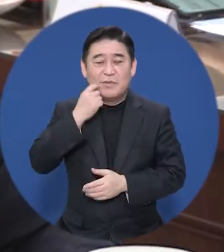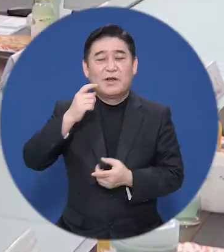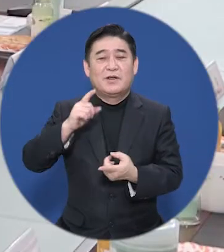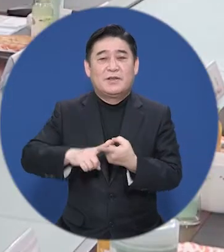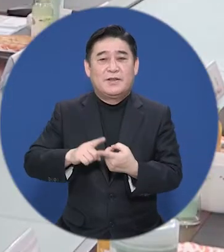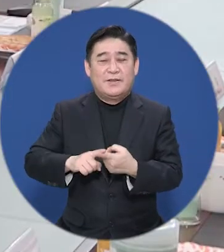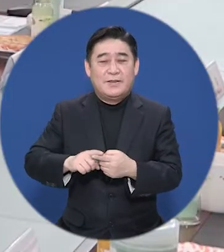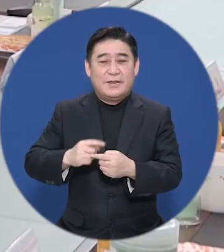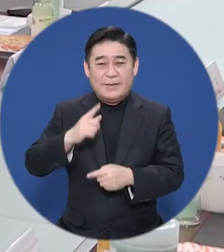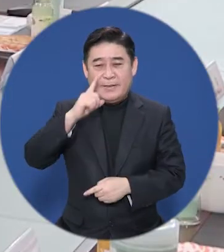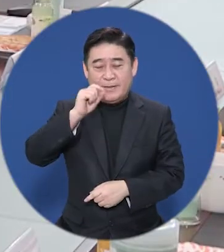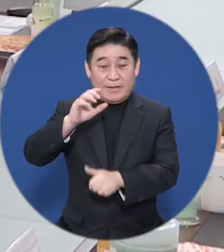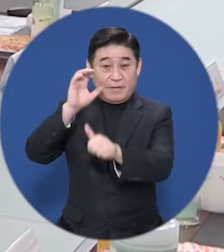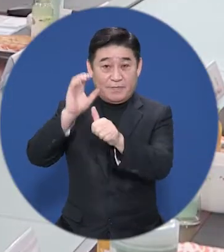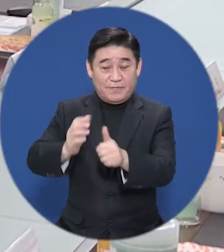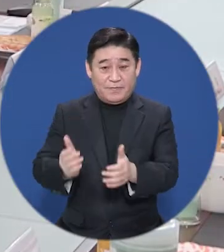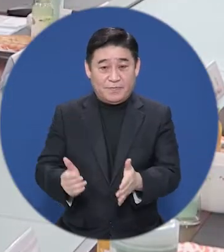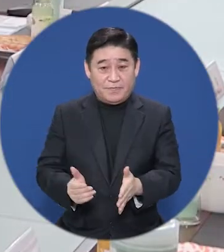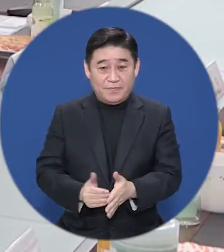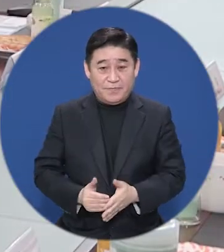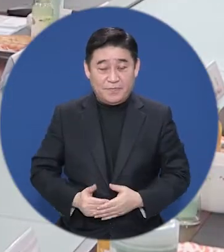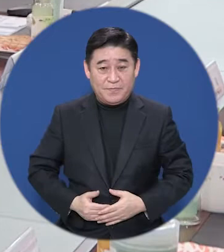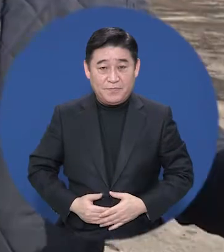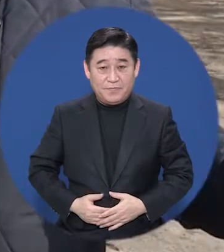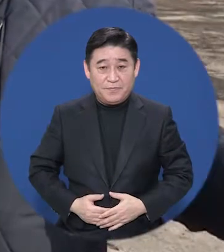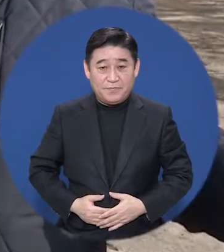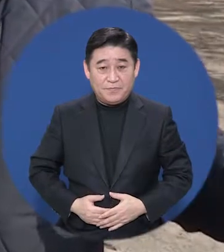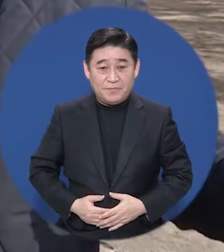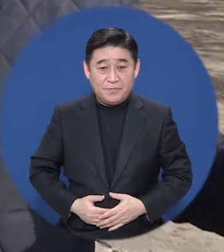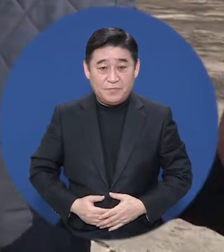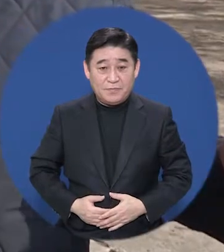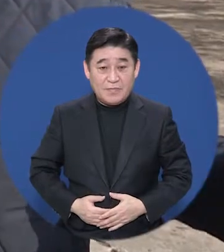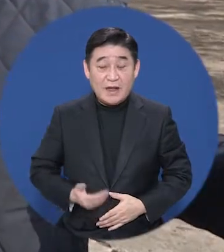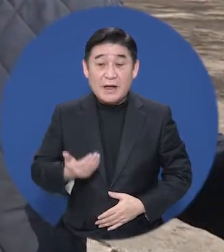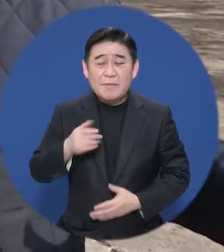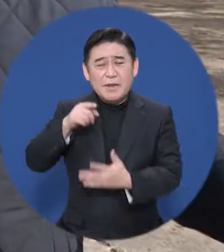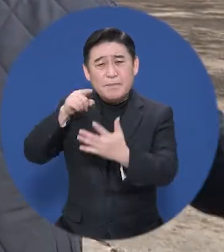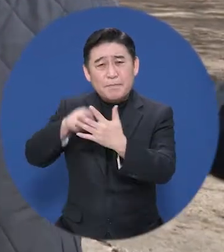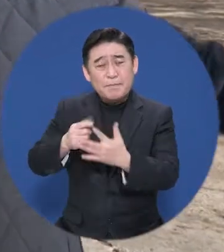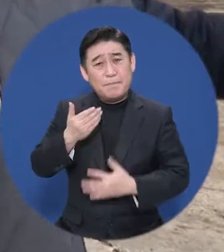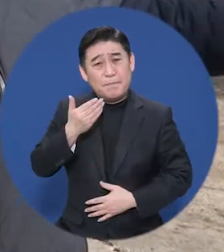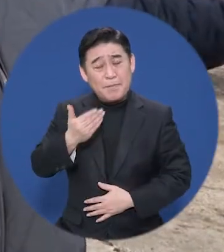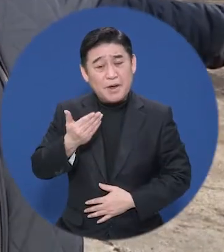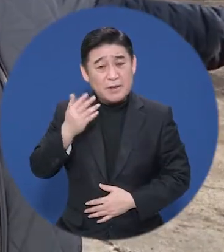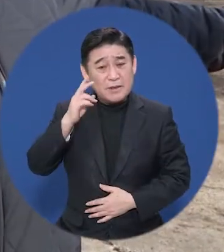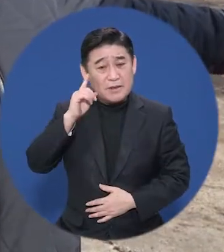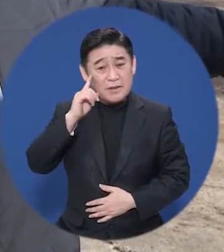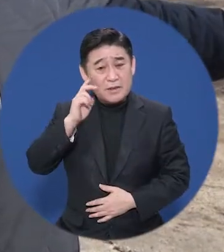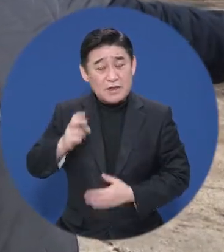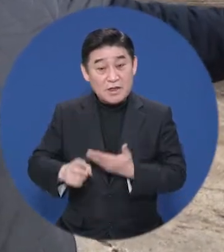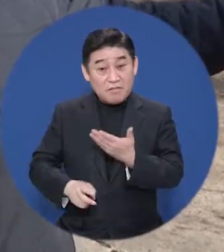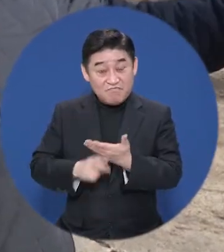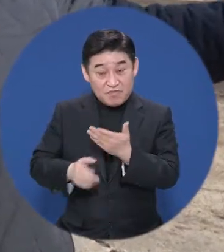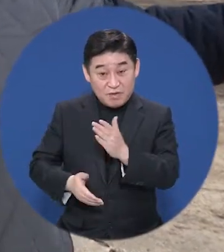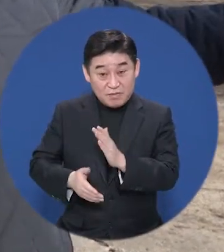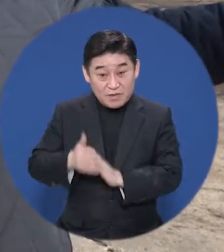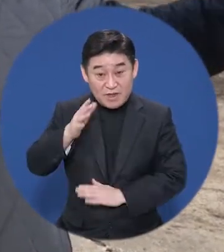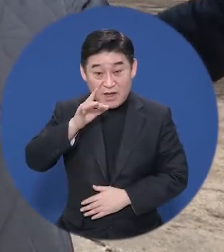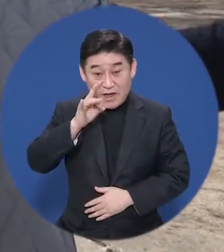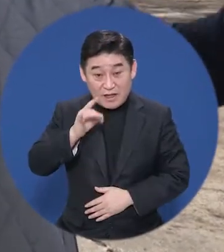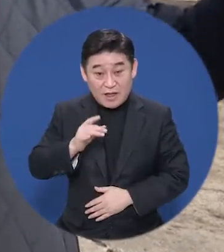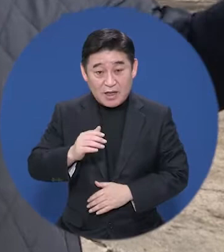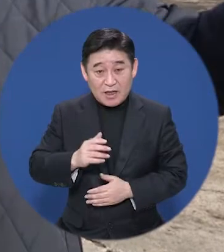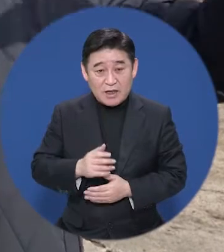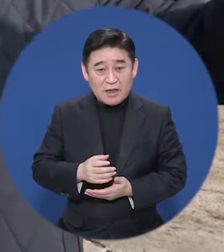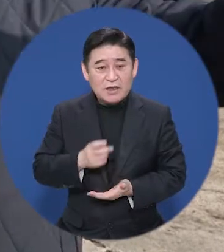대해 날카롭게 지적했습니다. 쭉 예측할 수 있었을 텐데 그러면 이게 불법 시설이 안